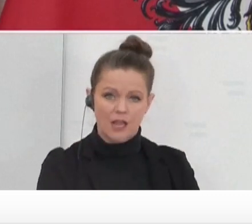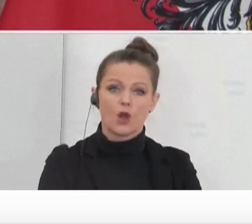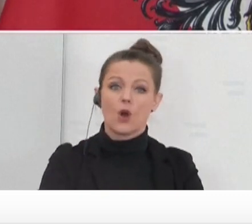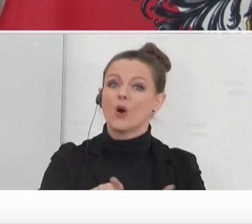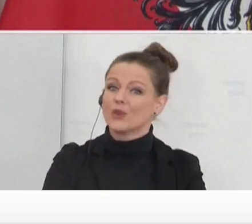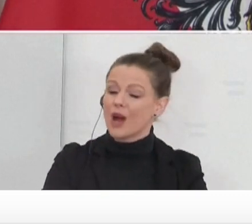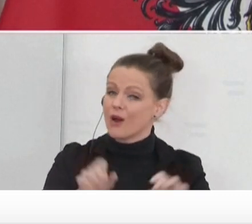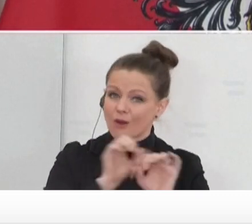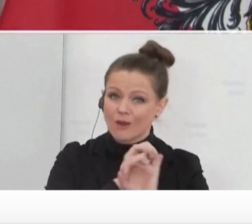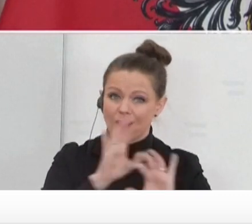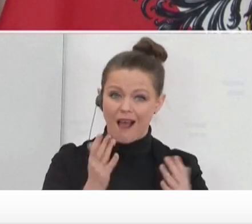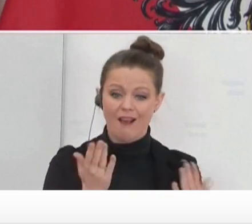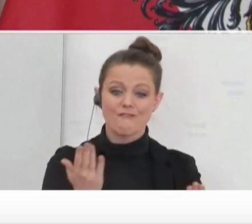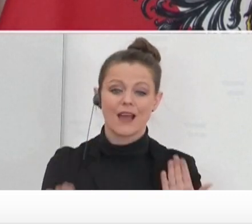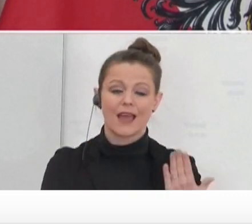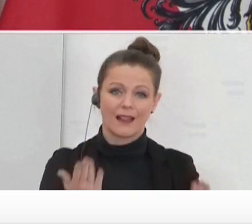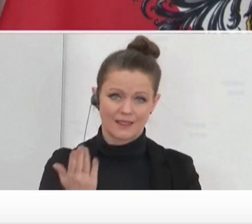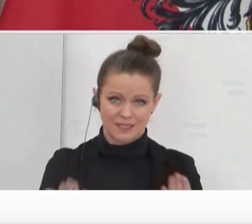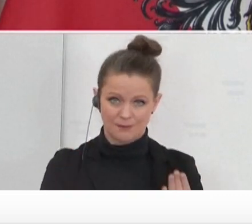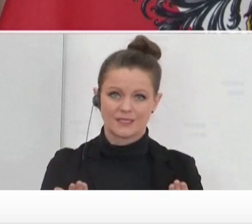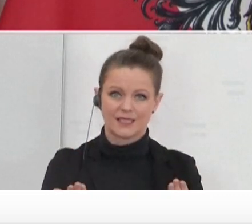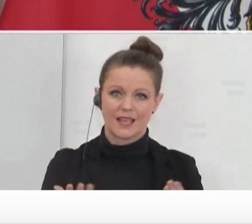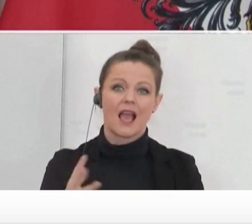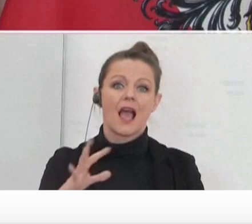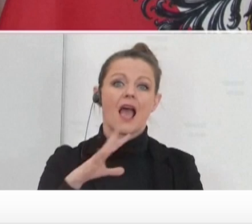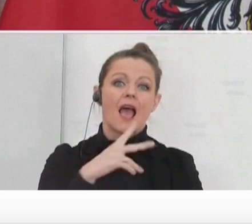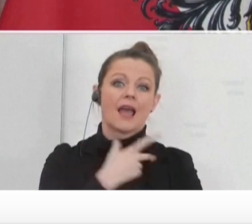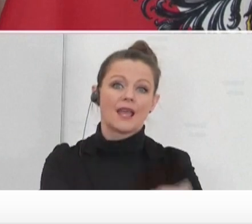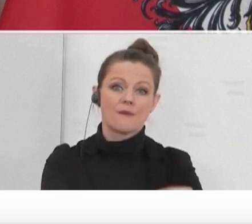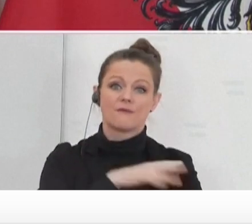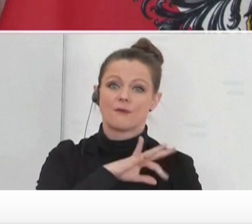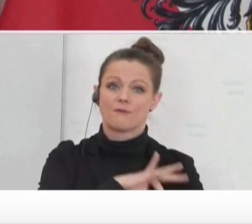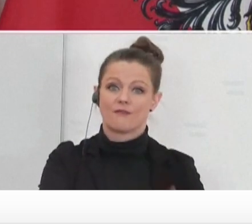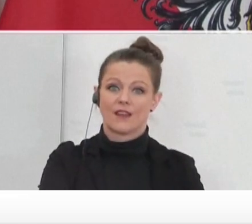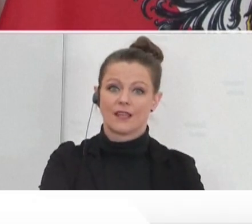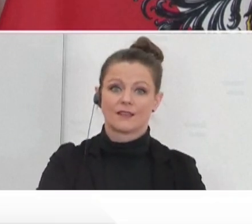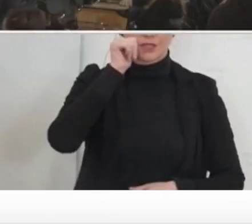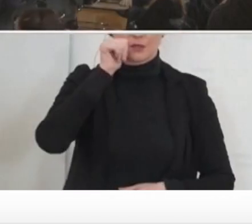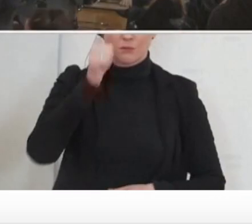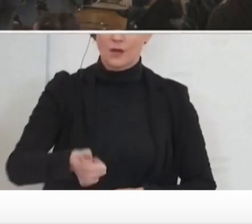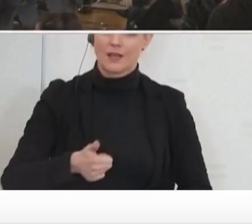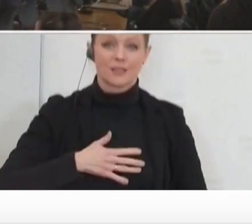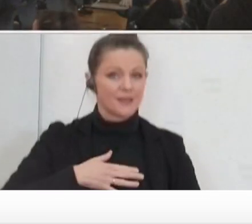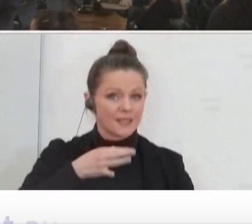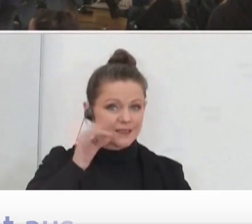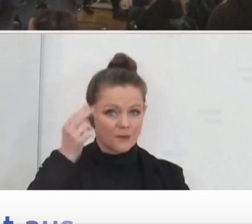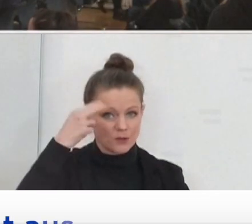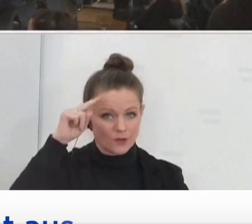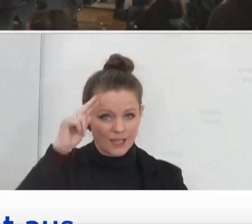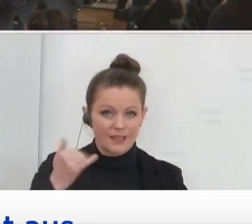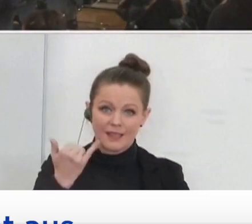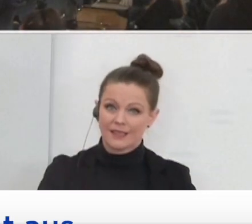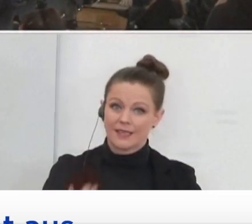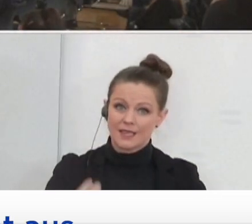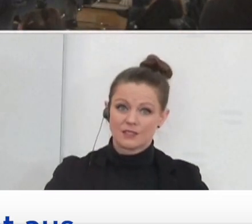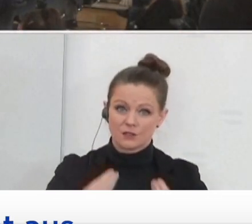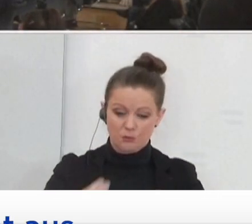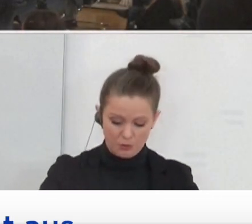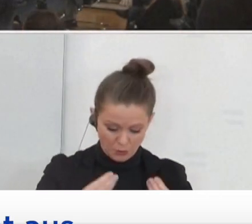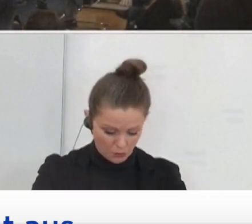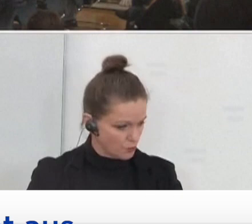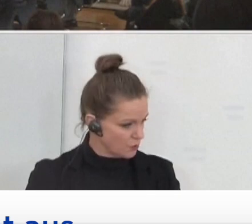verhältnismäßigkeit die impfpflicht aussetzen der grundrechtseingriff seien momentan nicht